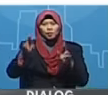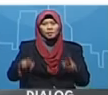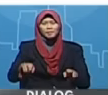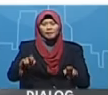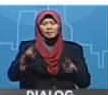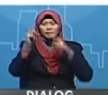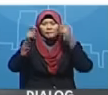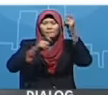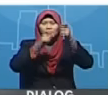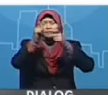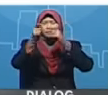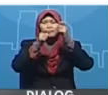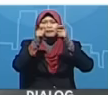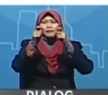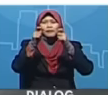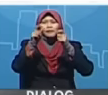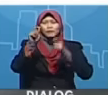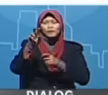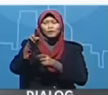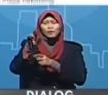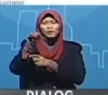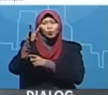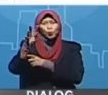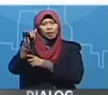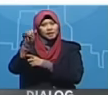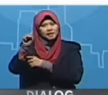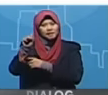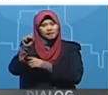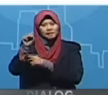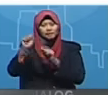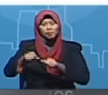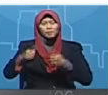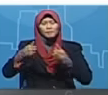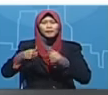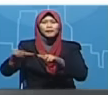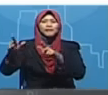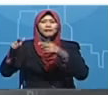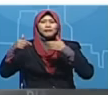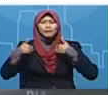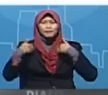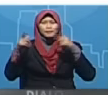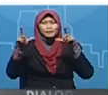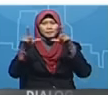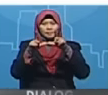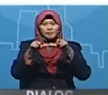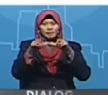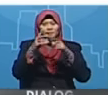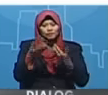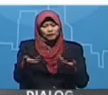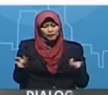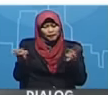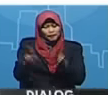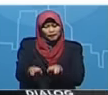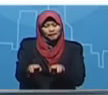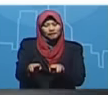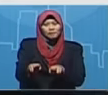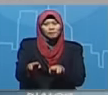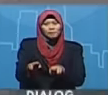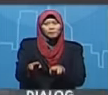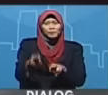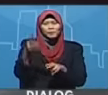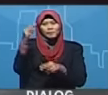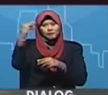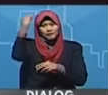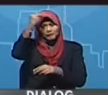Travel, Triways Travel yang layak mempunyai lesen dan juga telah pun mempunyai perjanjian muasasah di